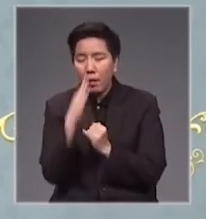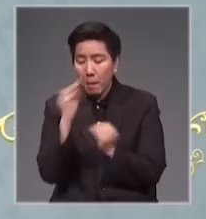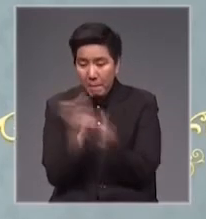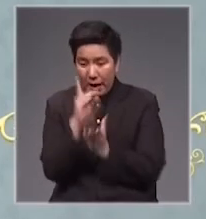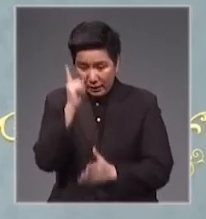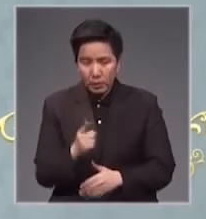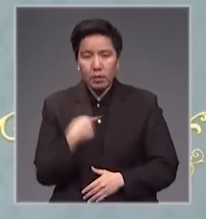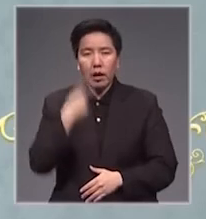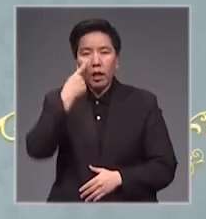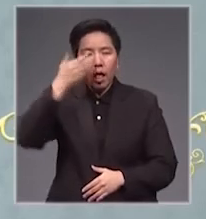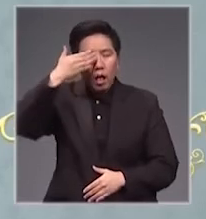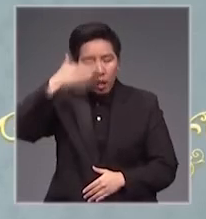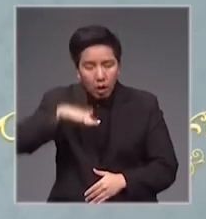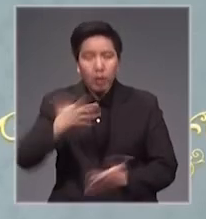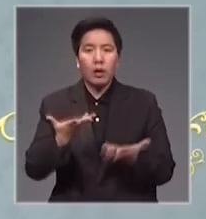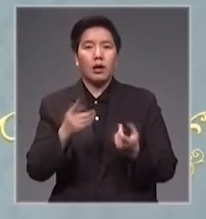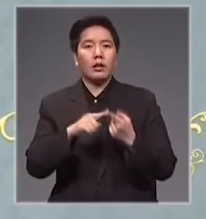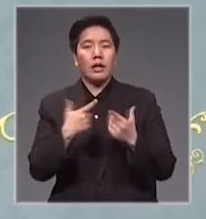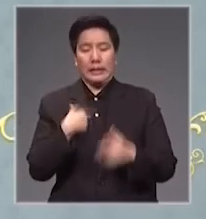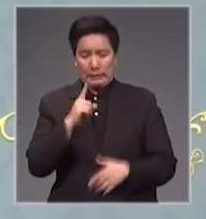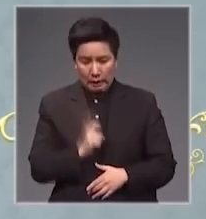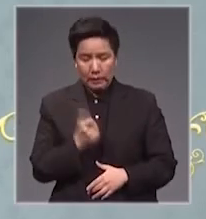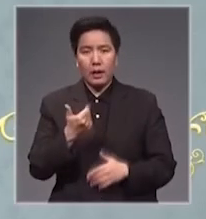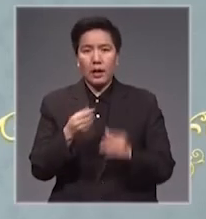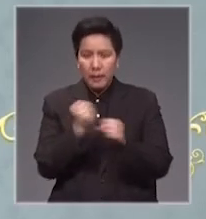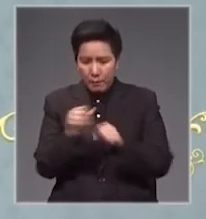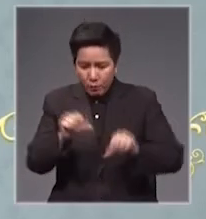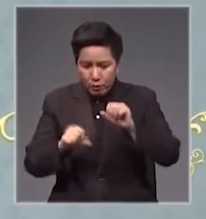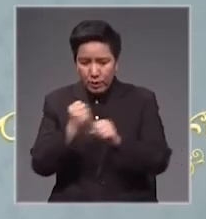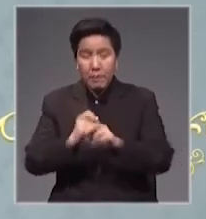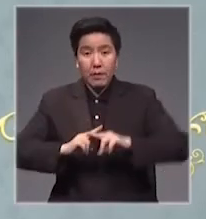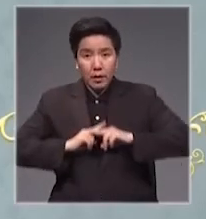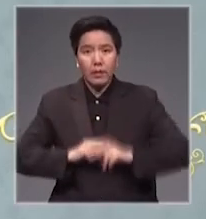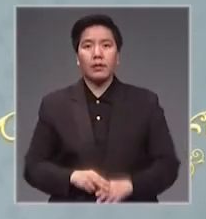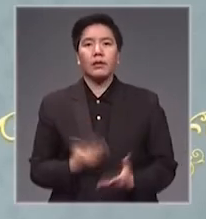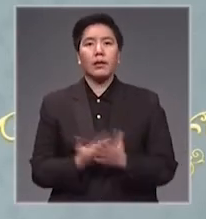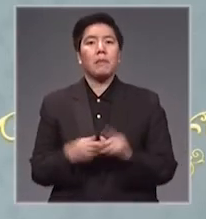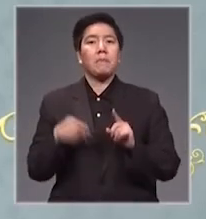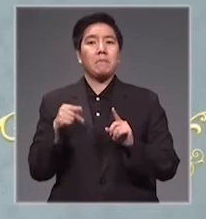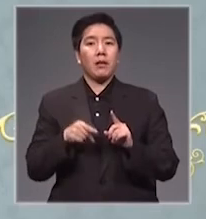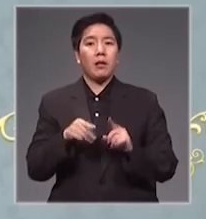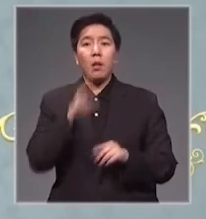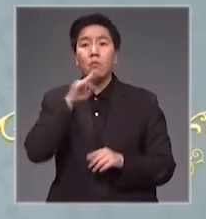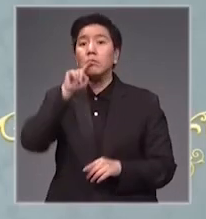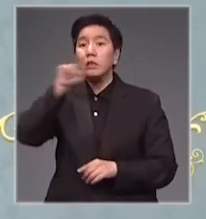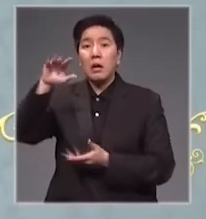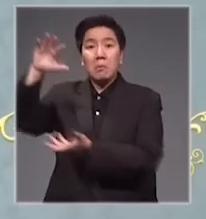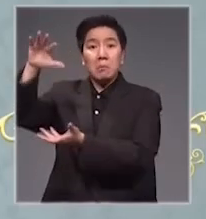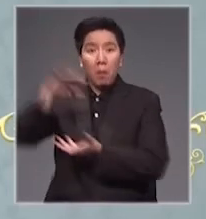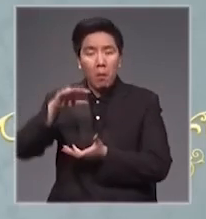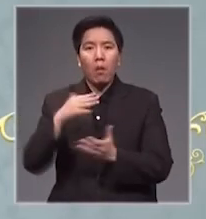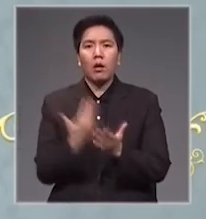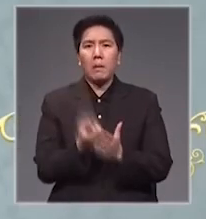ได้ซึ่งชุดตรวจที่เราพัฒนาขึ้นเองราคาเพียง 1,000 บาทขณะที่ชุดตรวจนำเข้าจากต่างประเทศมีราคาสูงชุดละ 2,500